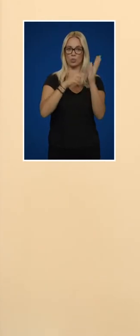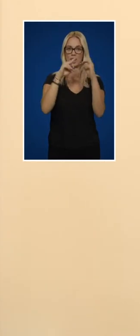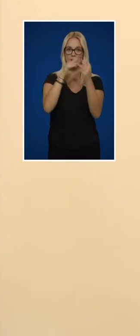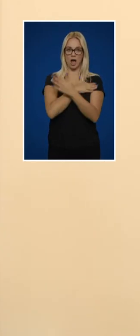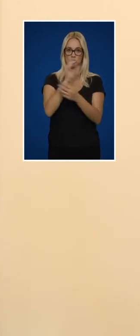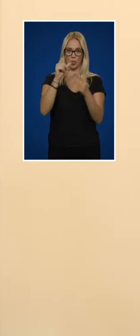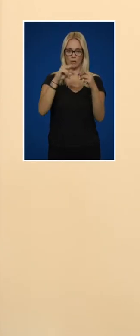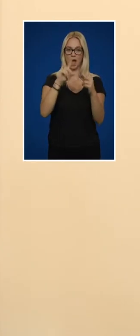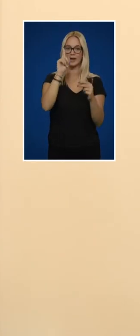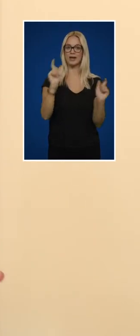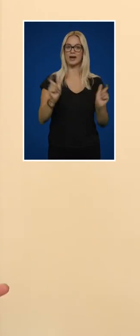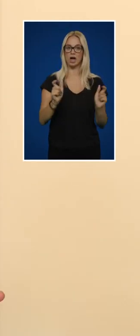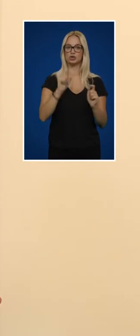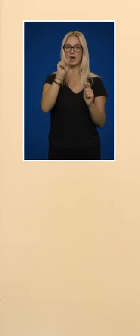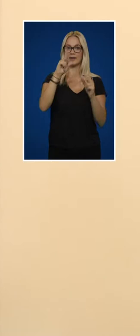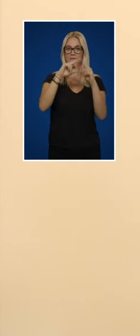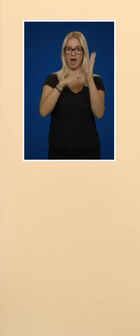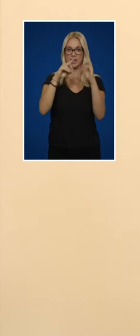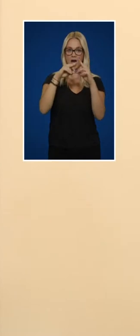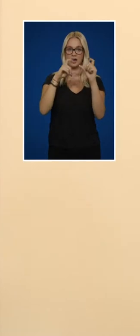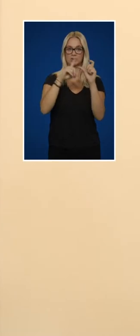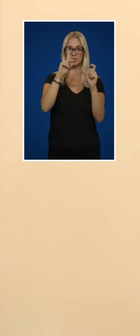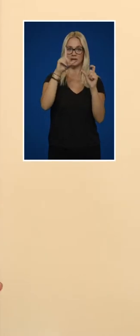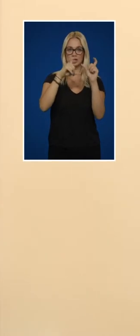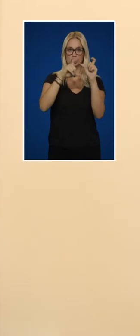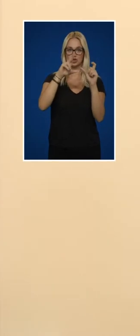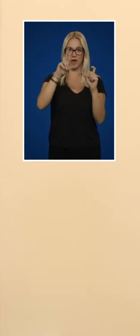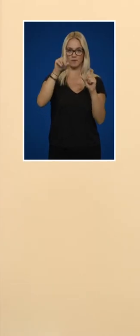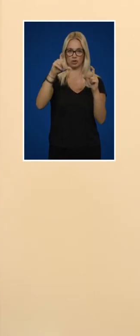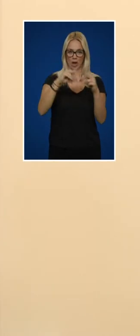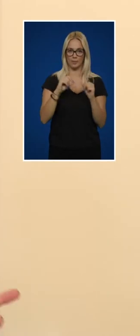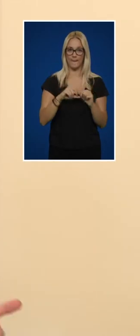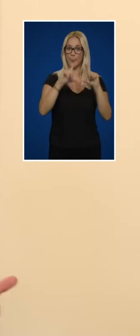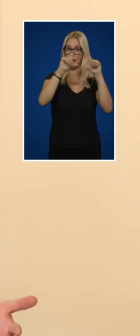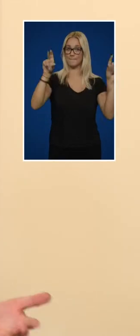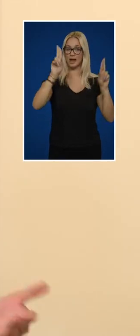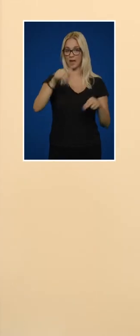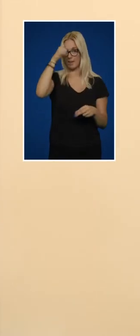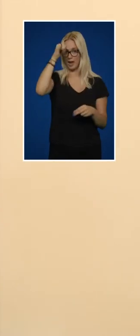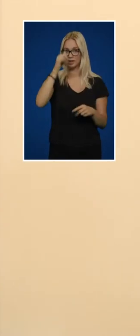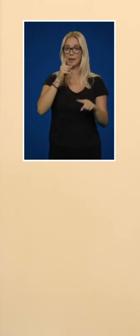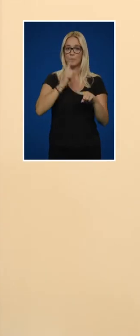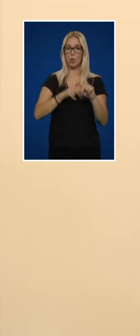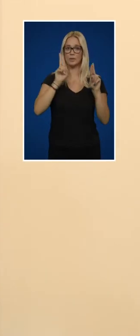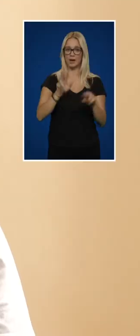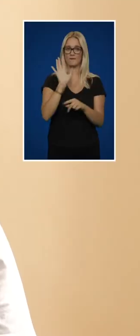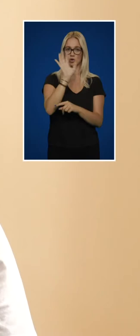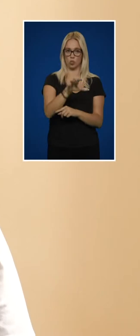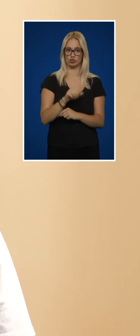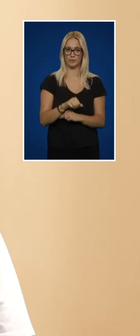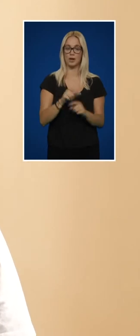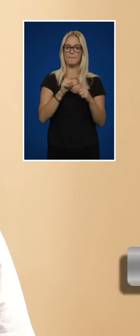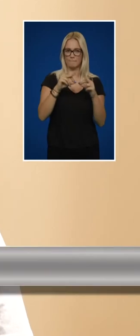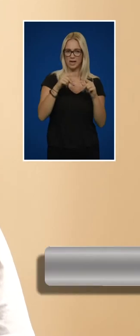muškarac obično nosi u smeće, pretpostavljam da i vi taj muški posao odrađujete. Pa da, naravno.